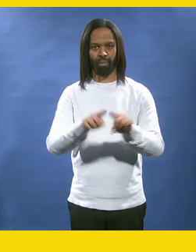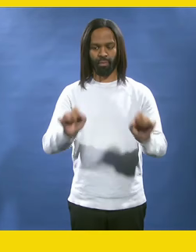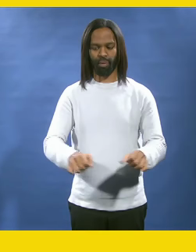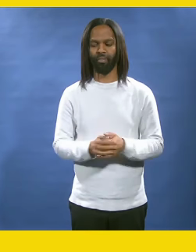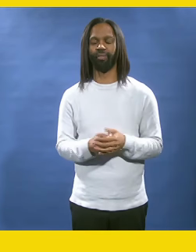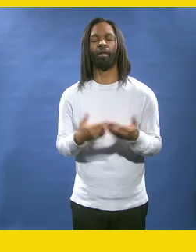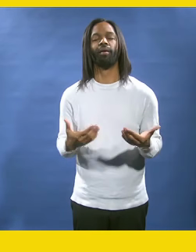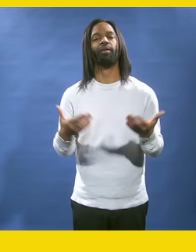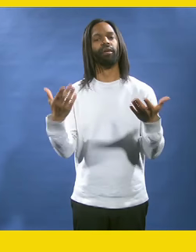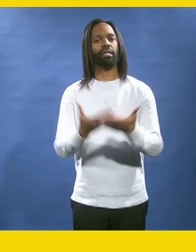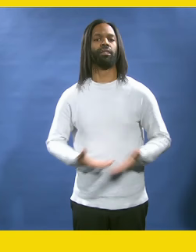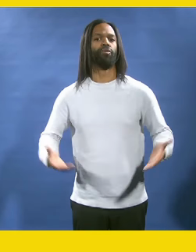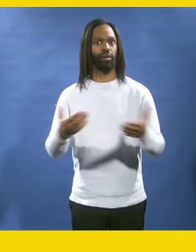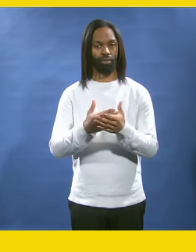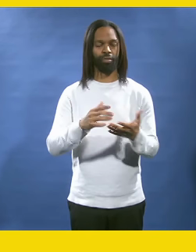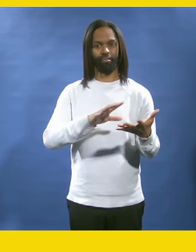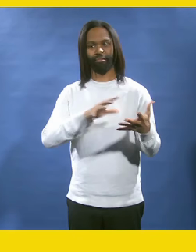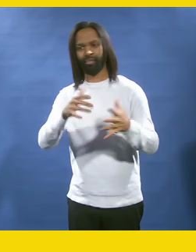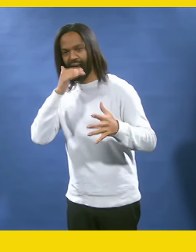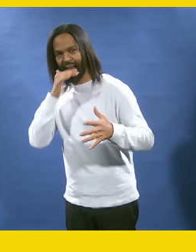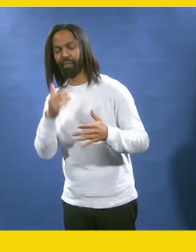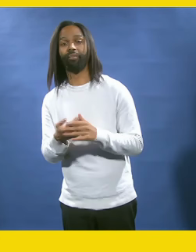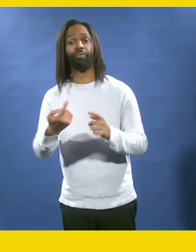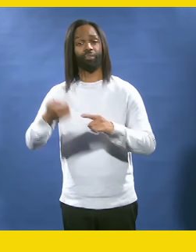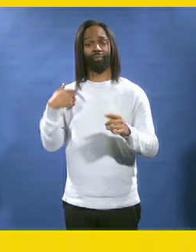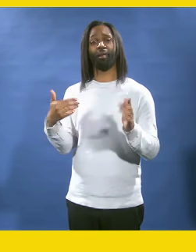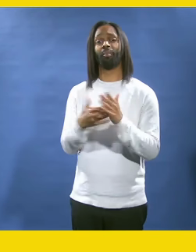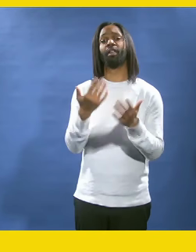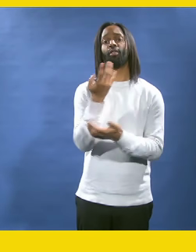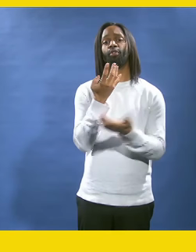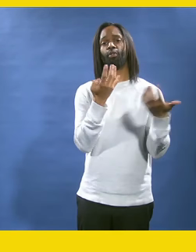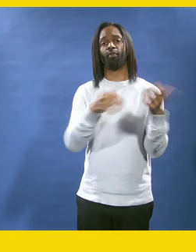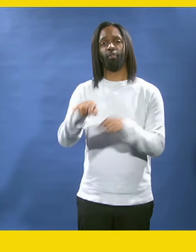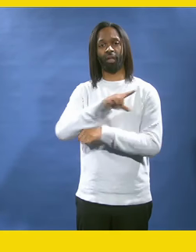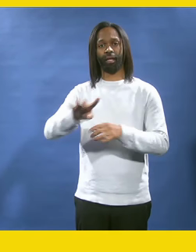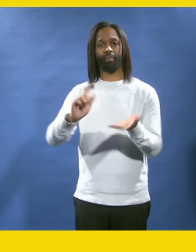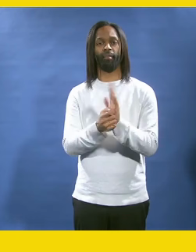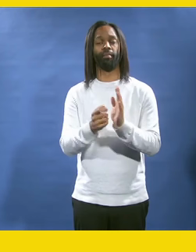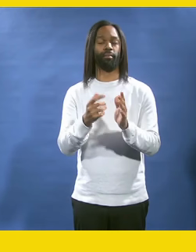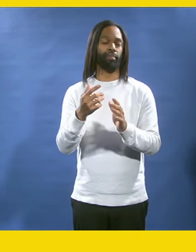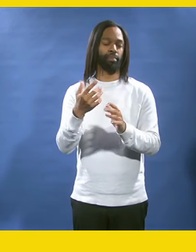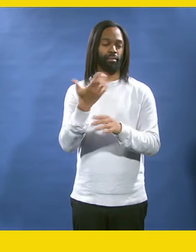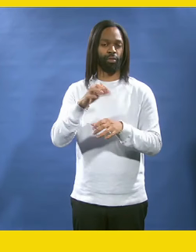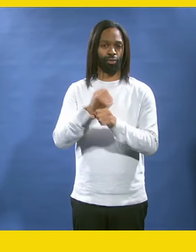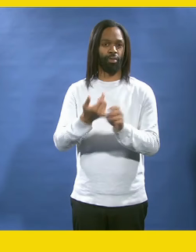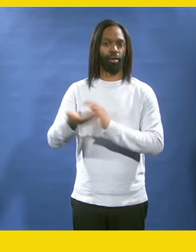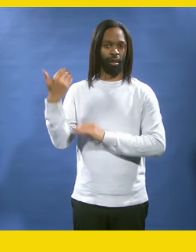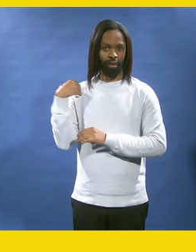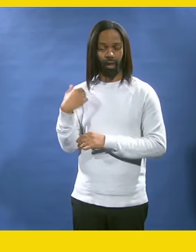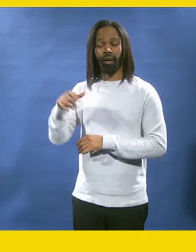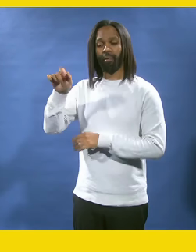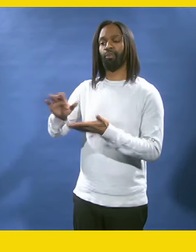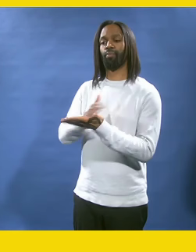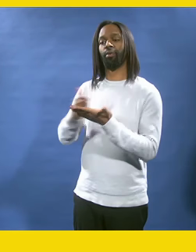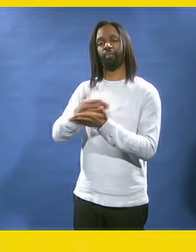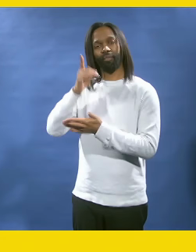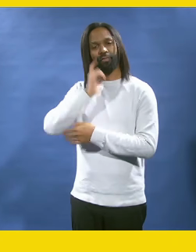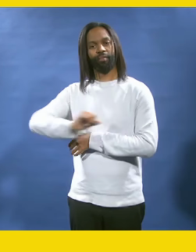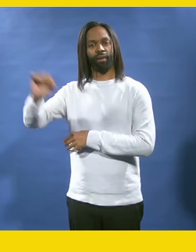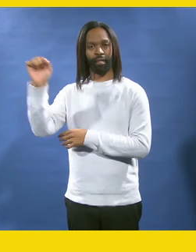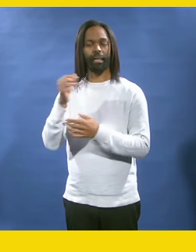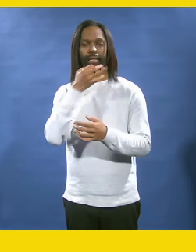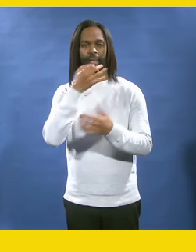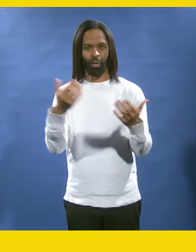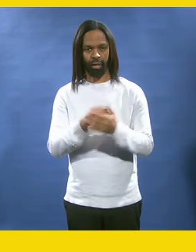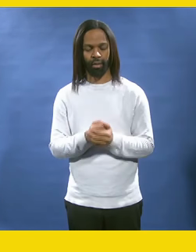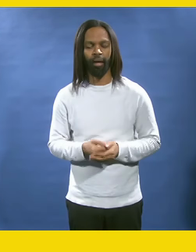critique. Comme le disait déjà en 1924, il y a 100 ans, la poète et féministe libanaise May Ziadeh, il n'y a pas de liberté des